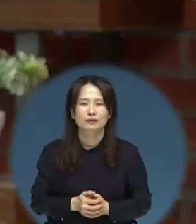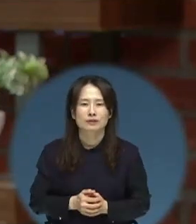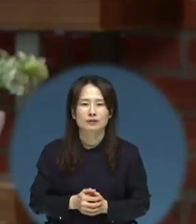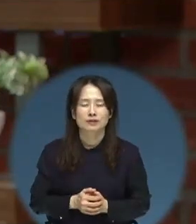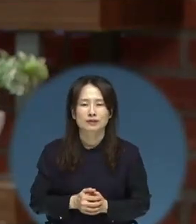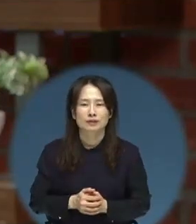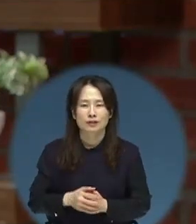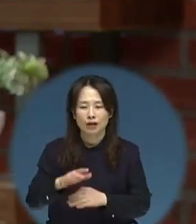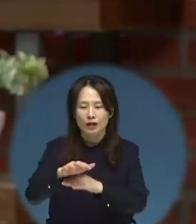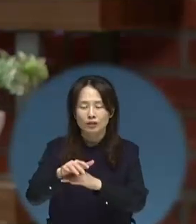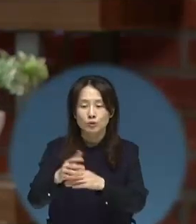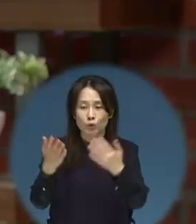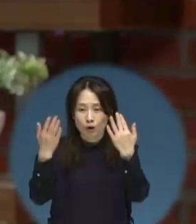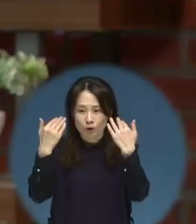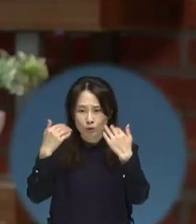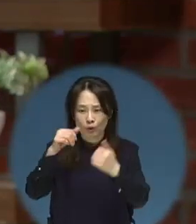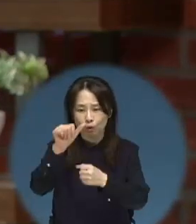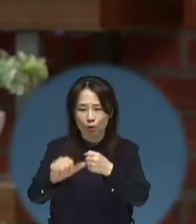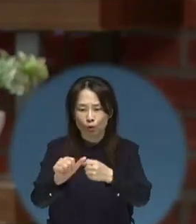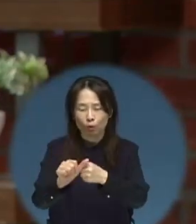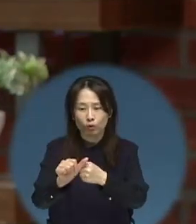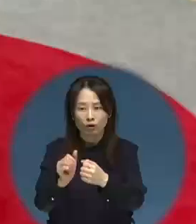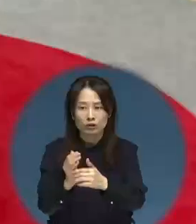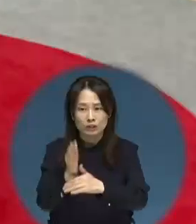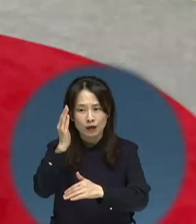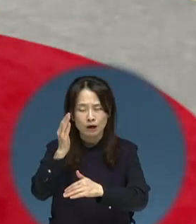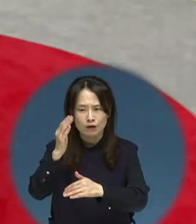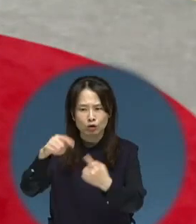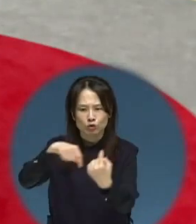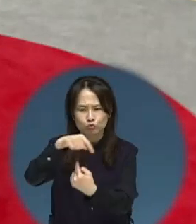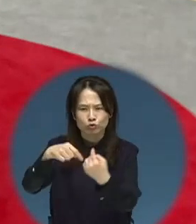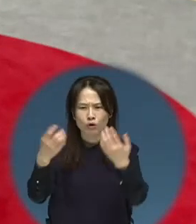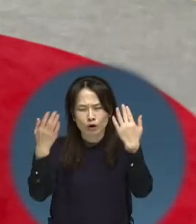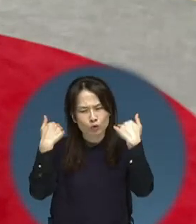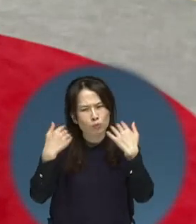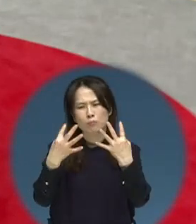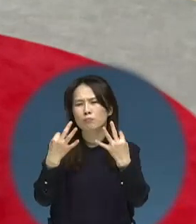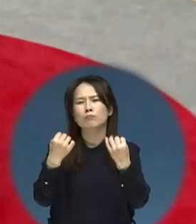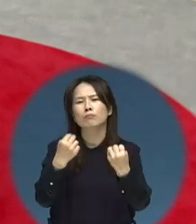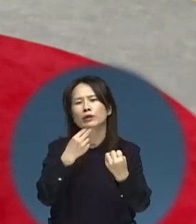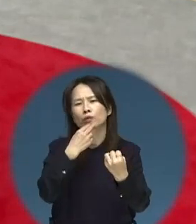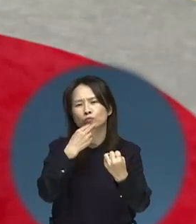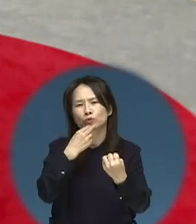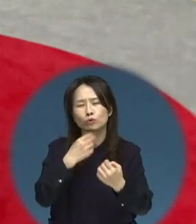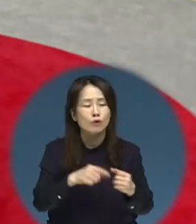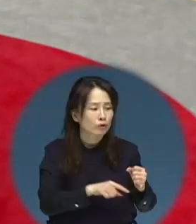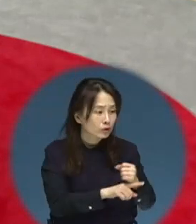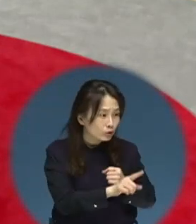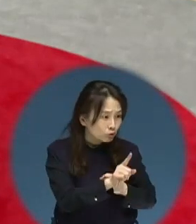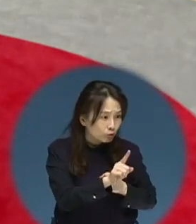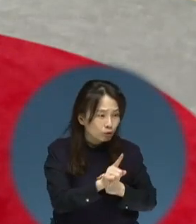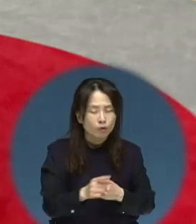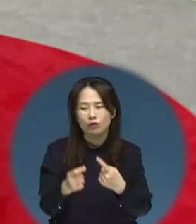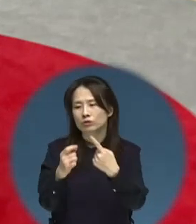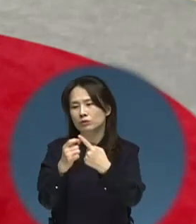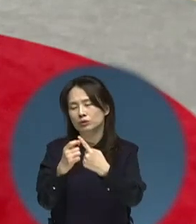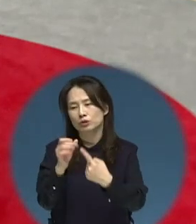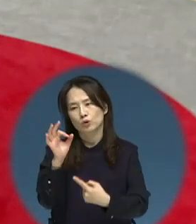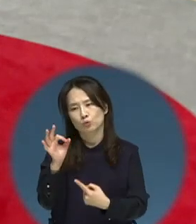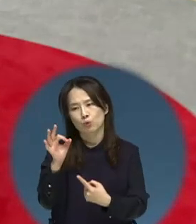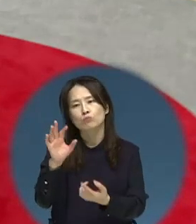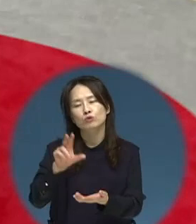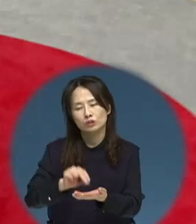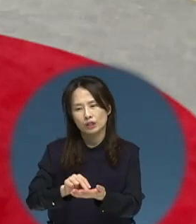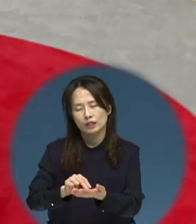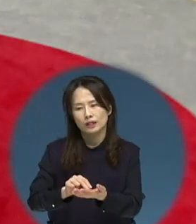세운 학교들이 5년 이상 운영되는 경우가 좀 드물어요. 왜 그렇죠? 첫 번째로는 역시 재정적인 문제가 크고요. 왜냐하면